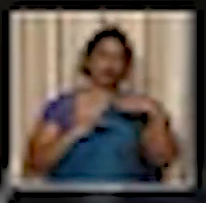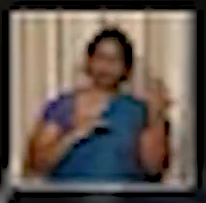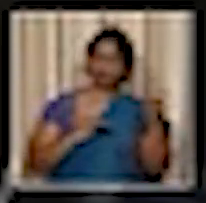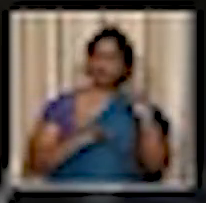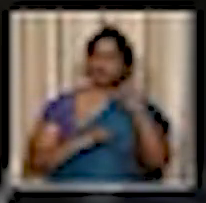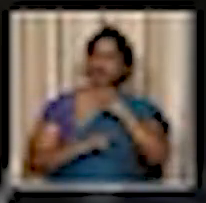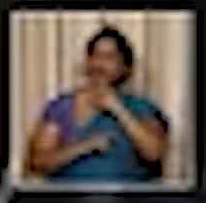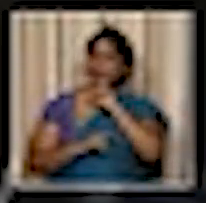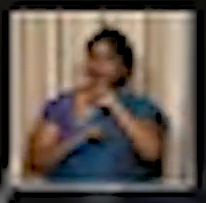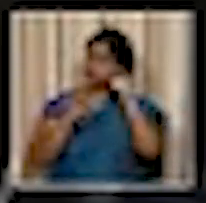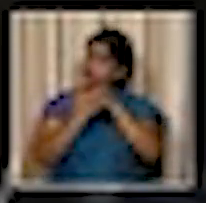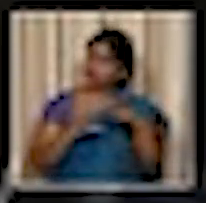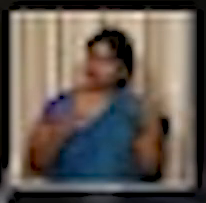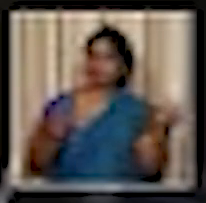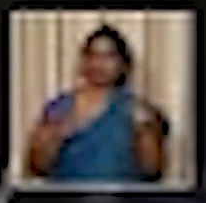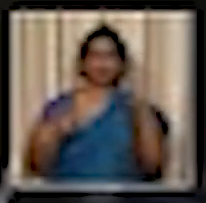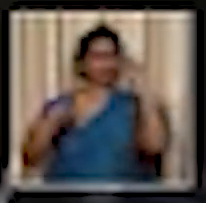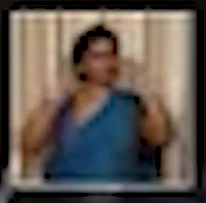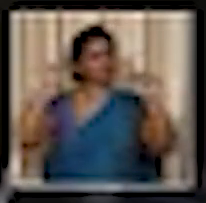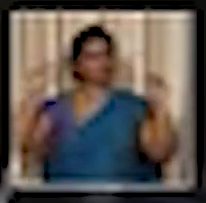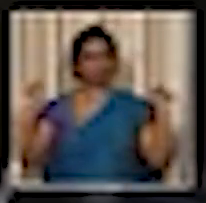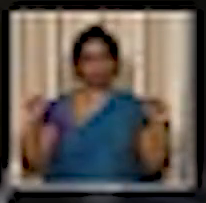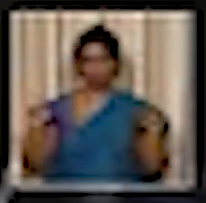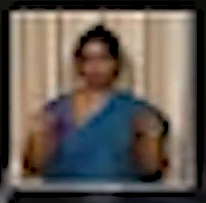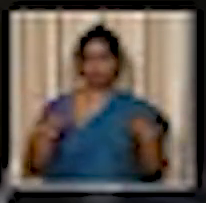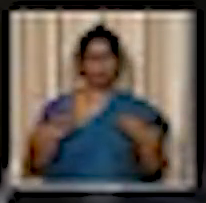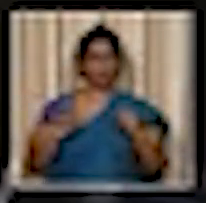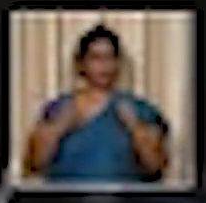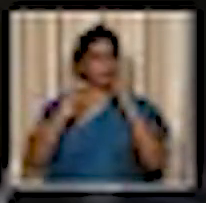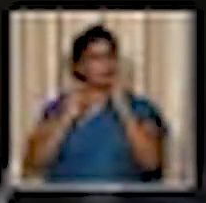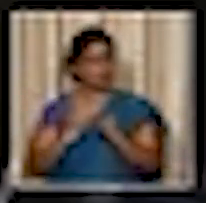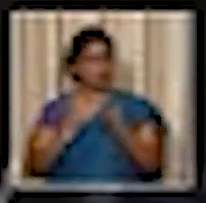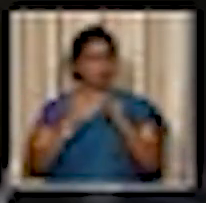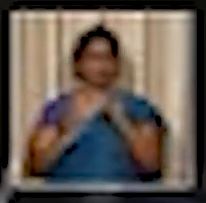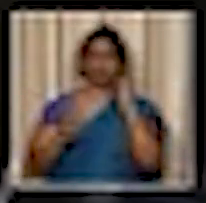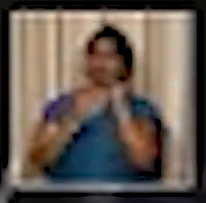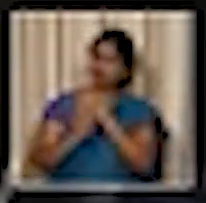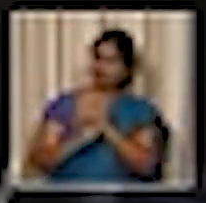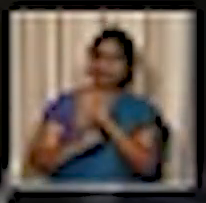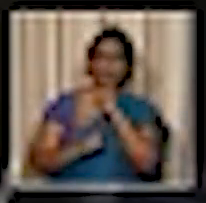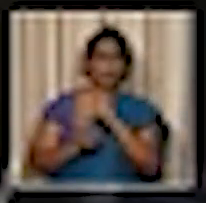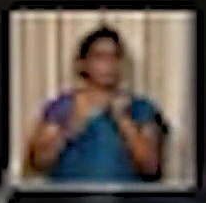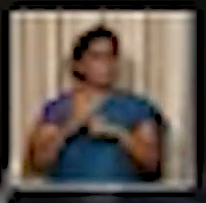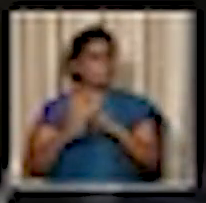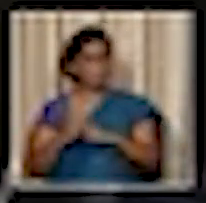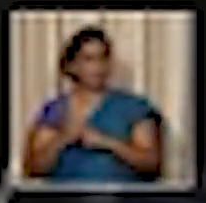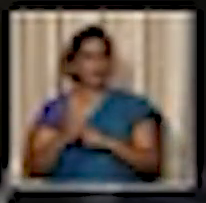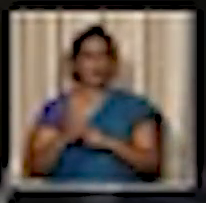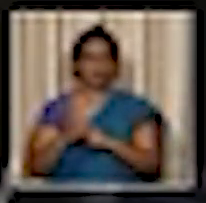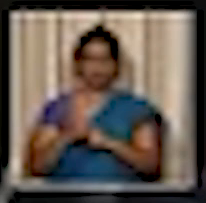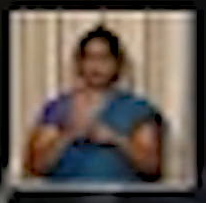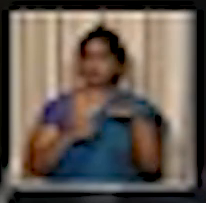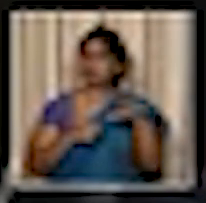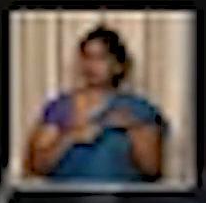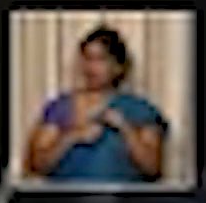යම් අධිකරණයකදී හෝ ස්ථානයකදී දෝෂාභියෝගයකට ලක් කිරීම හෝ ප්‍රශ්න කිරීමට භාජනය